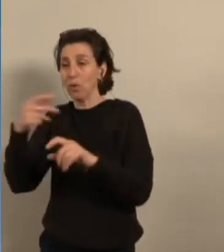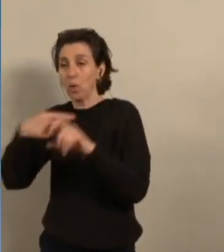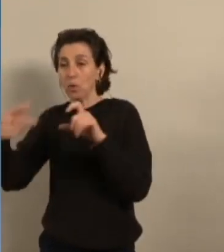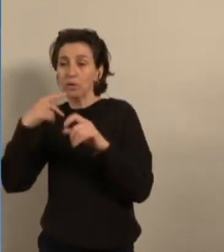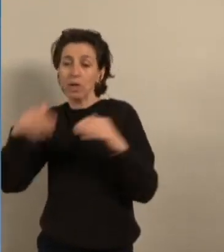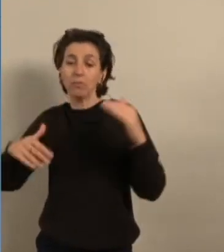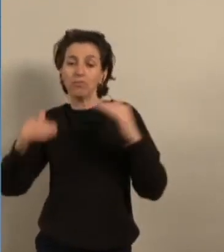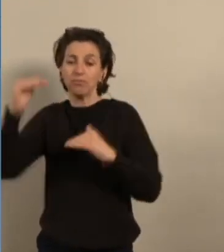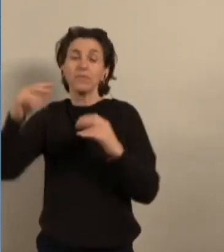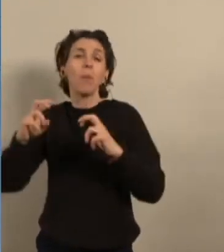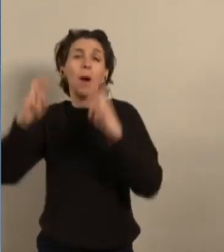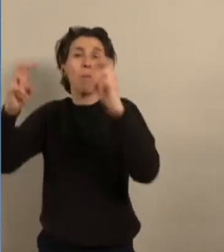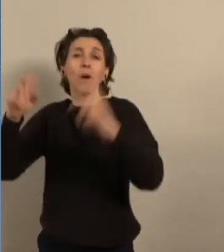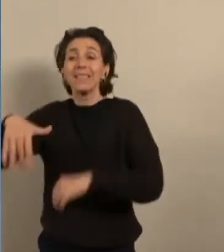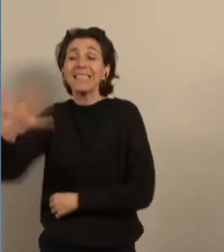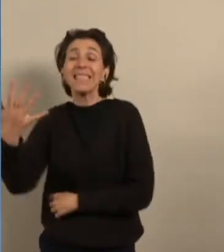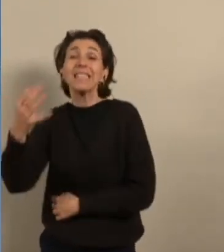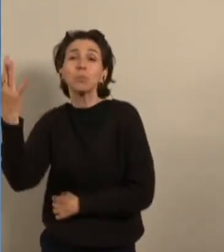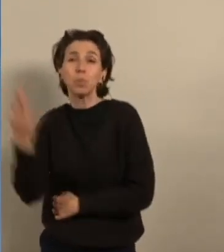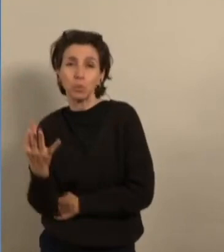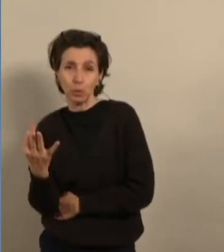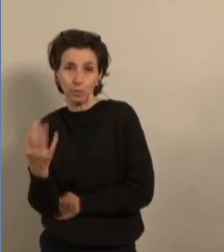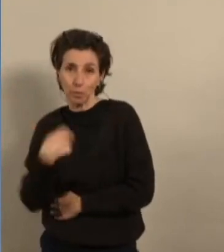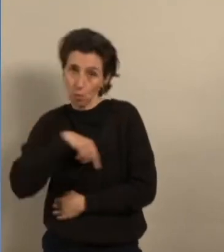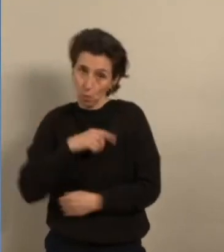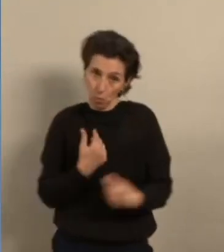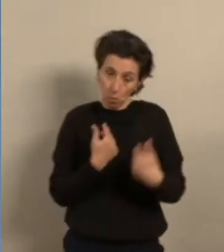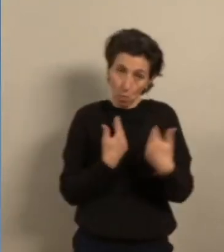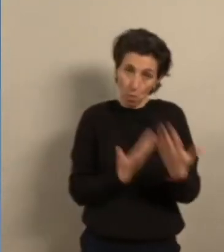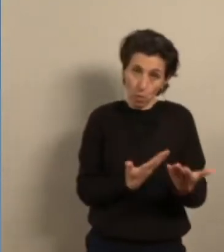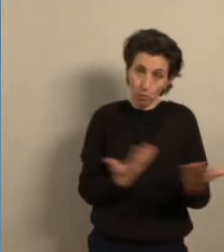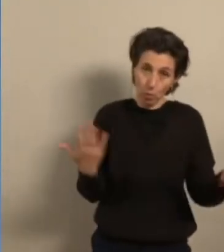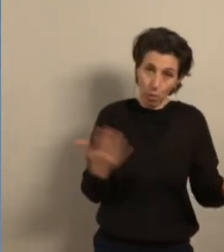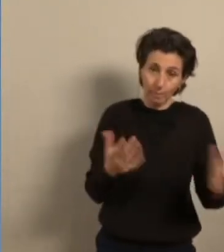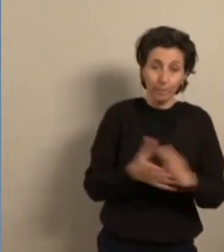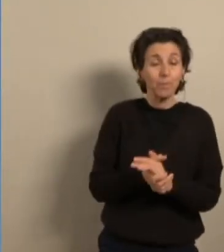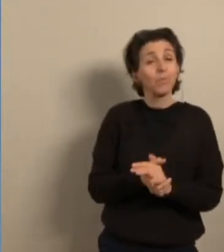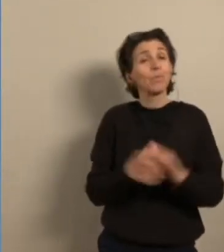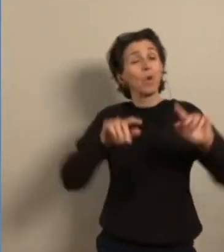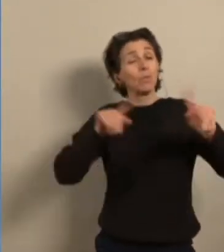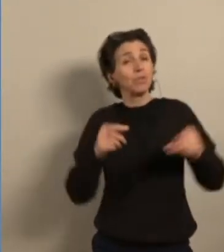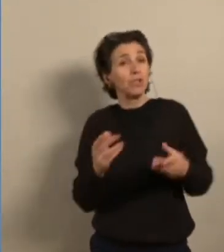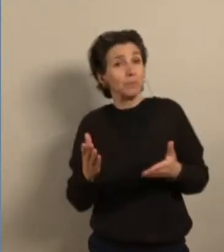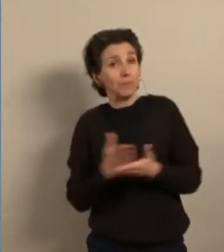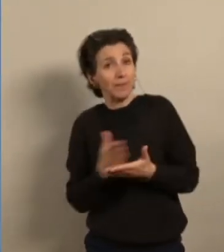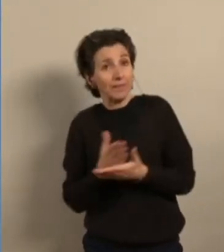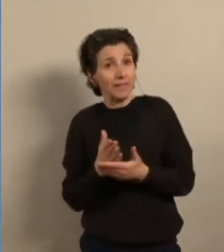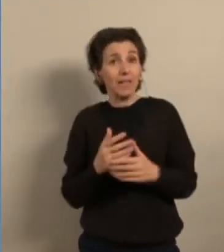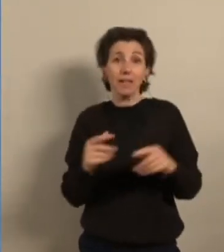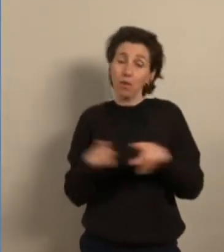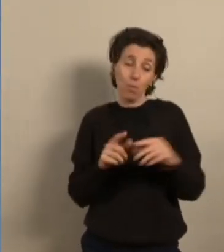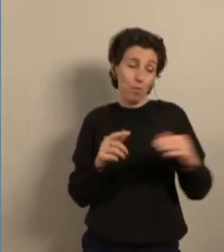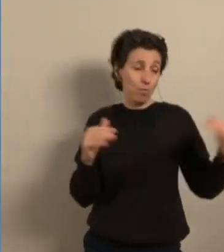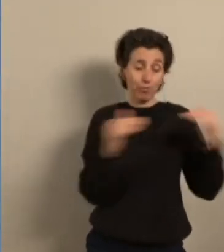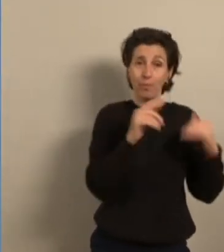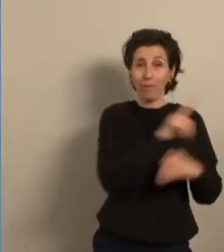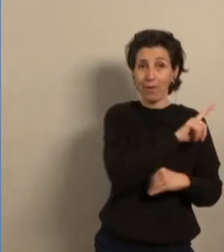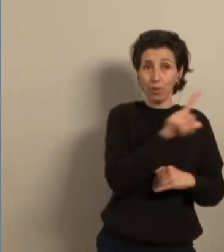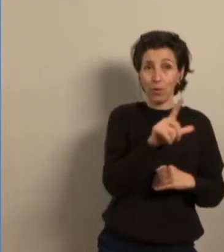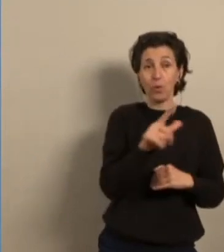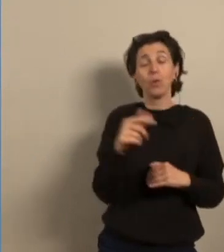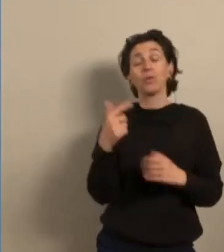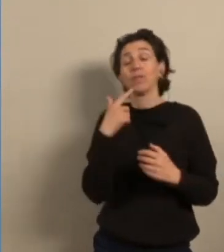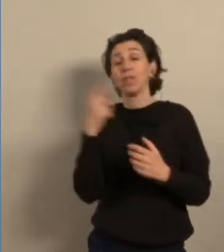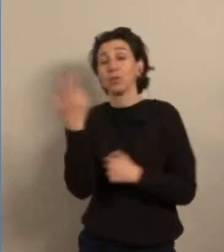15%. Aussi, nous vous proposons d'inscrire au budget prévisionnel le niveau de 2022, soit 388 000